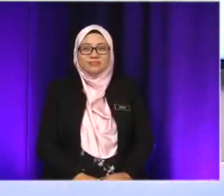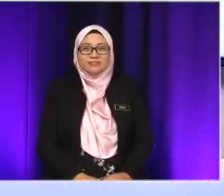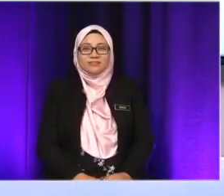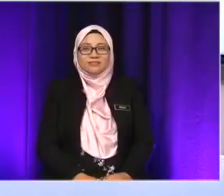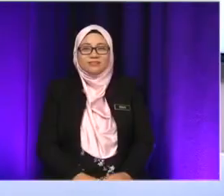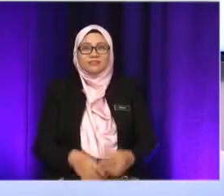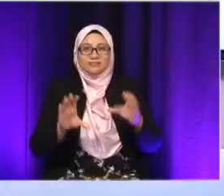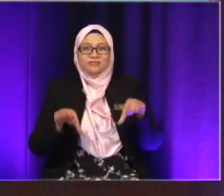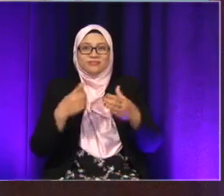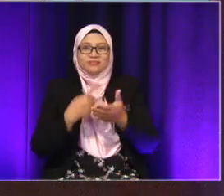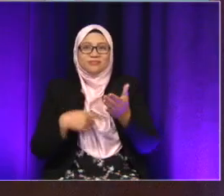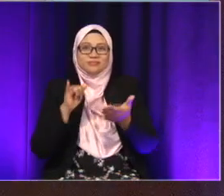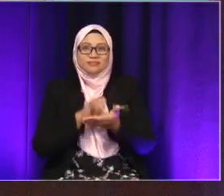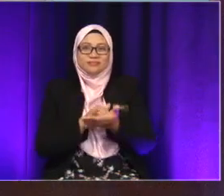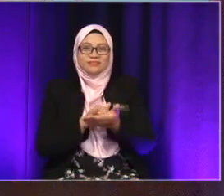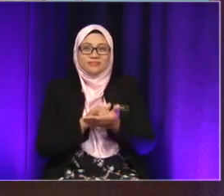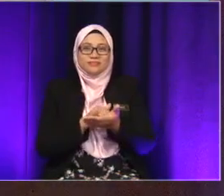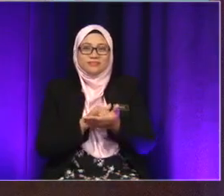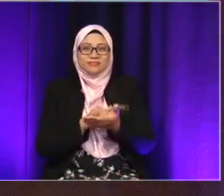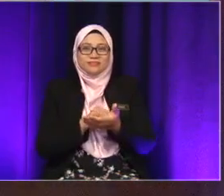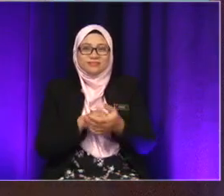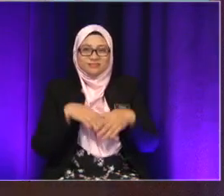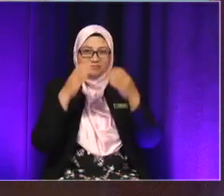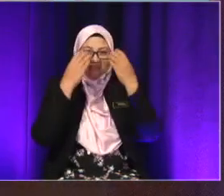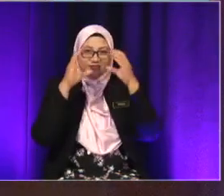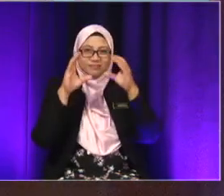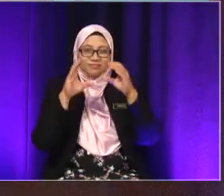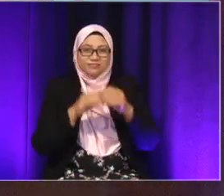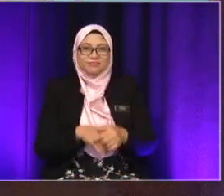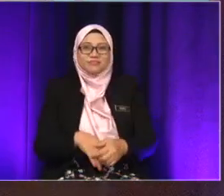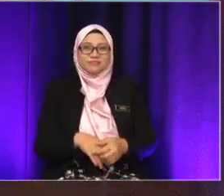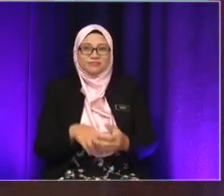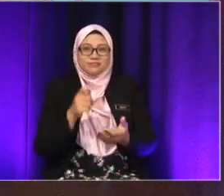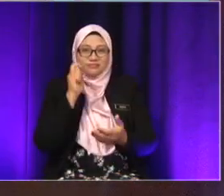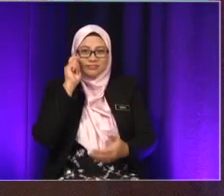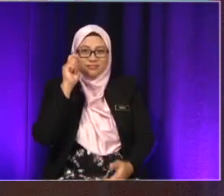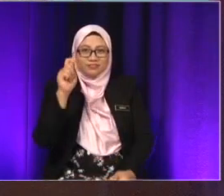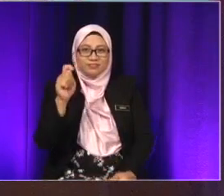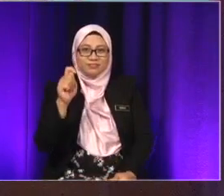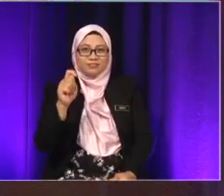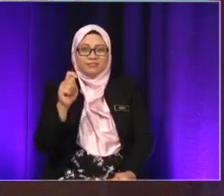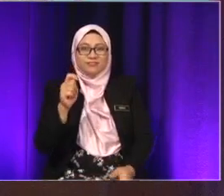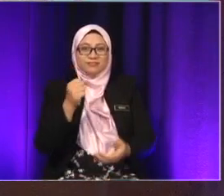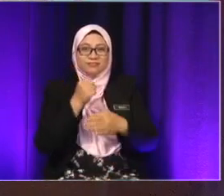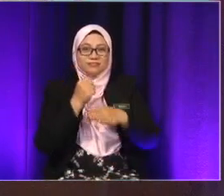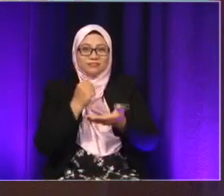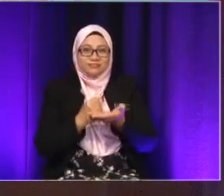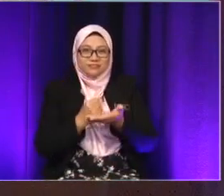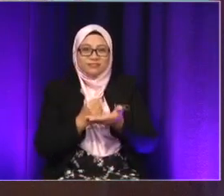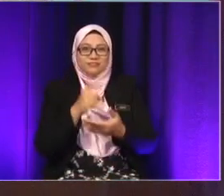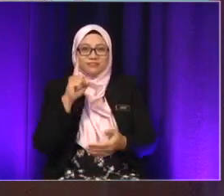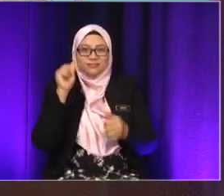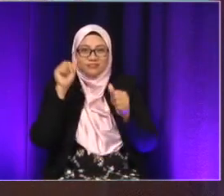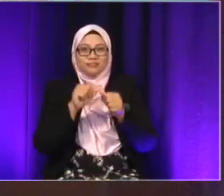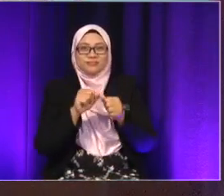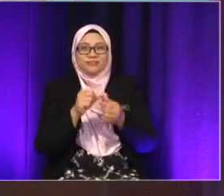Oh. Buat apa tu Aiman? Cikgu, saya tengah test silinder satu arah dan juga silinder dua arah.